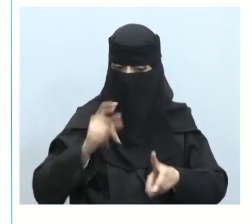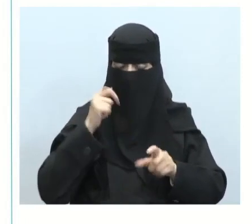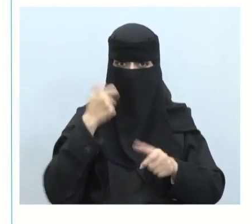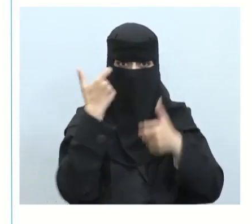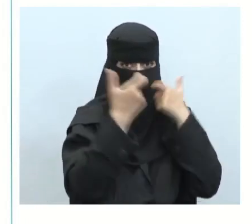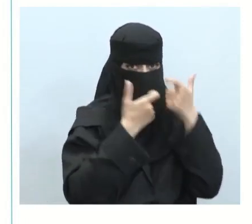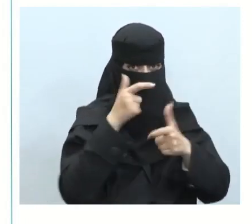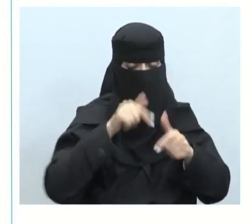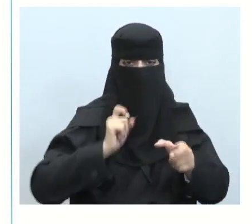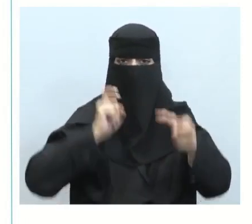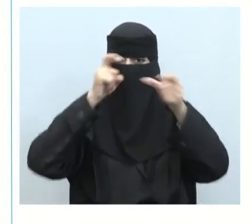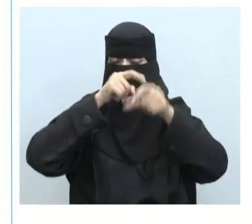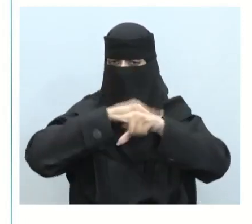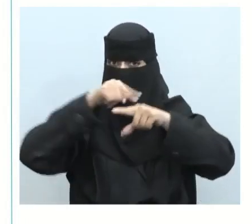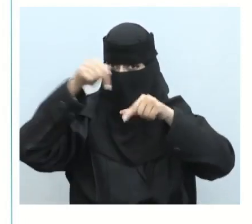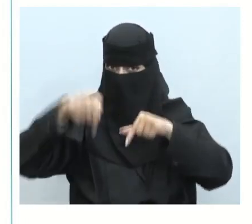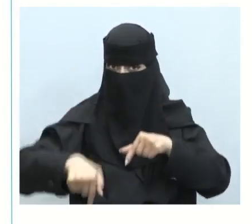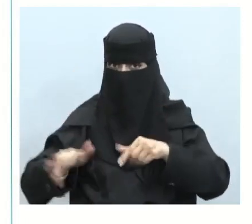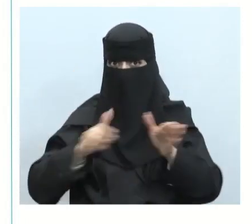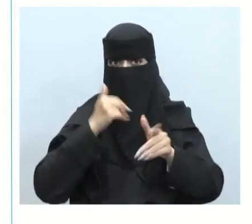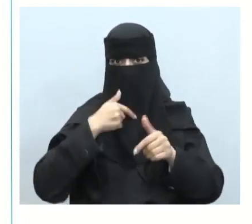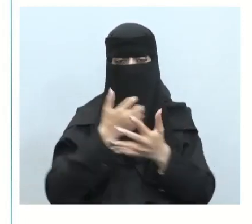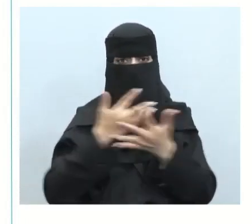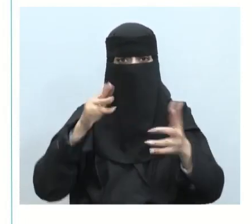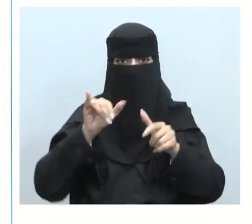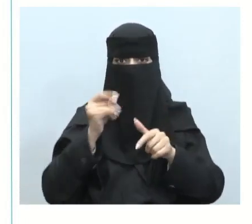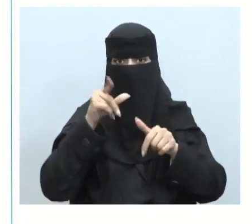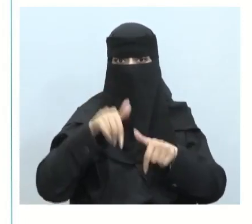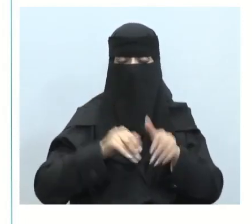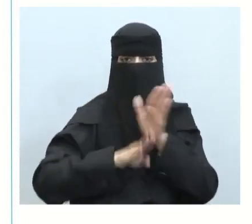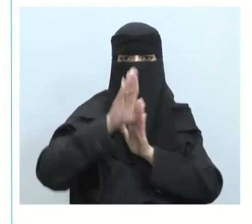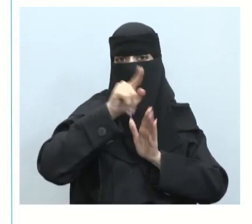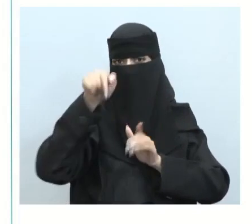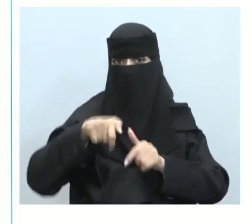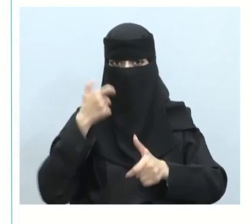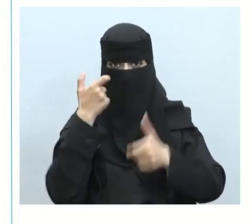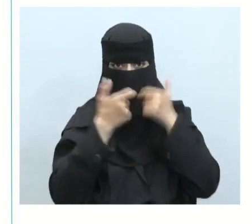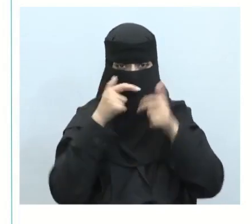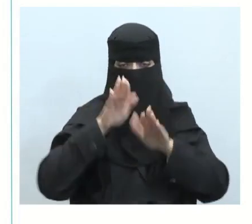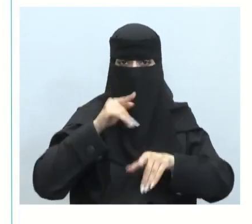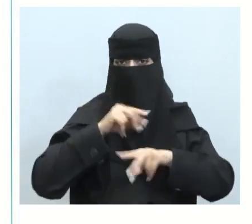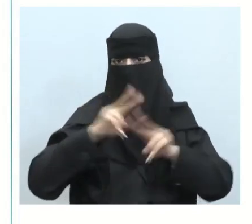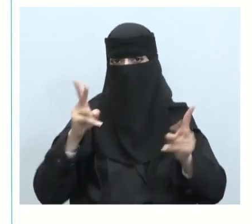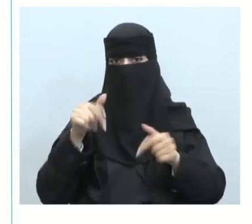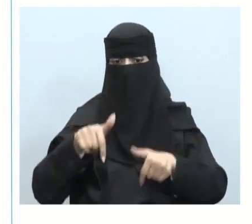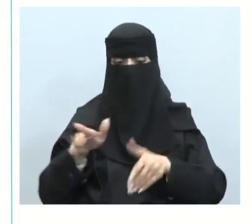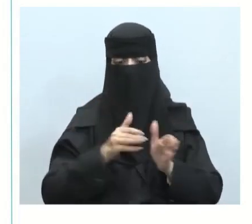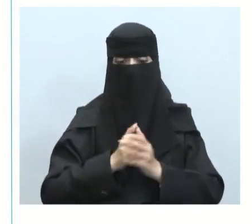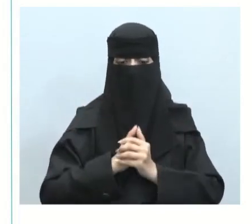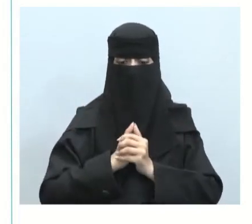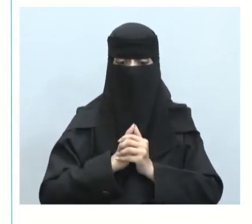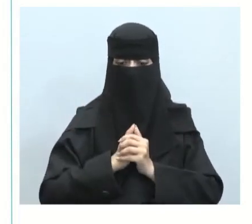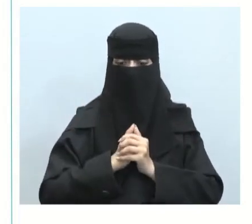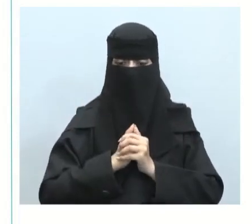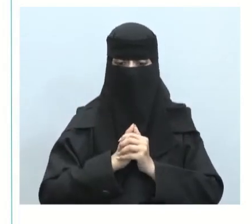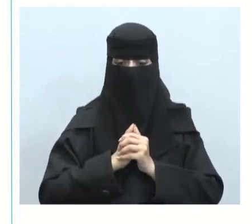بنظريات و وصلنا الى يومنا هذا بكثير من التطوير لهذه النظريات واصبحت مختلفه عن